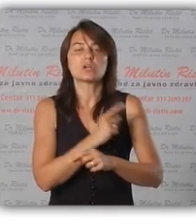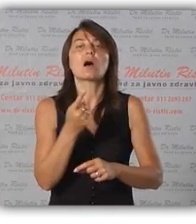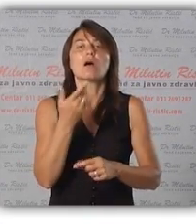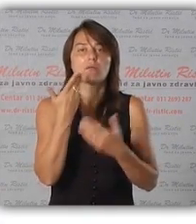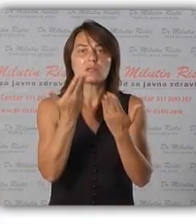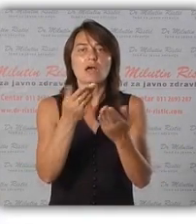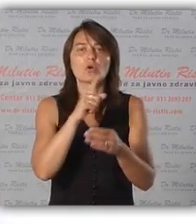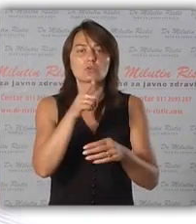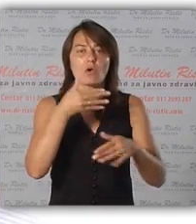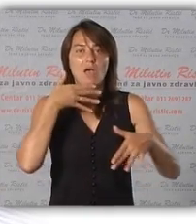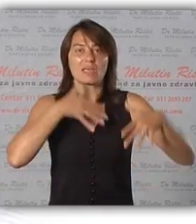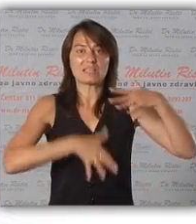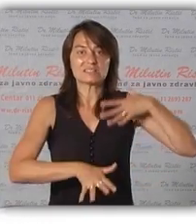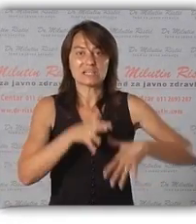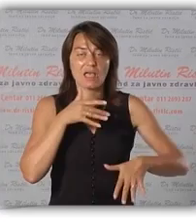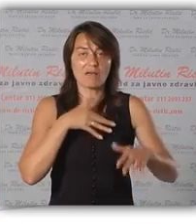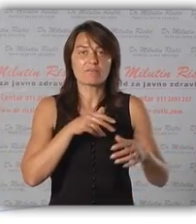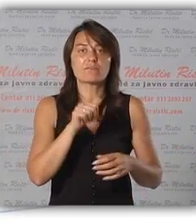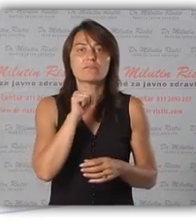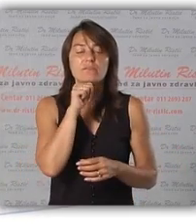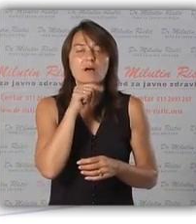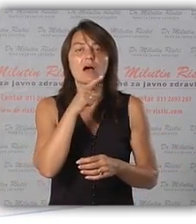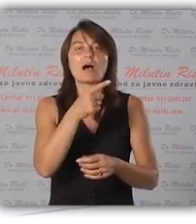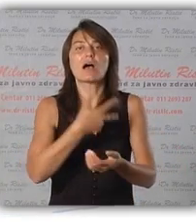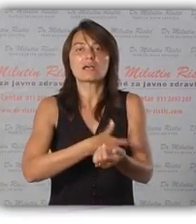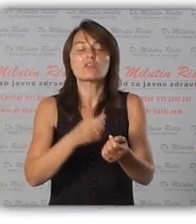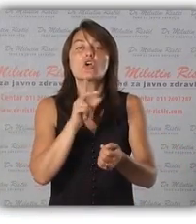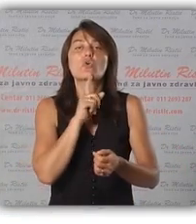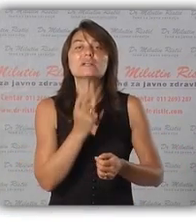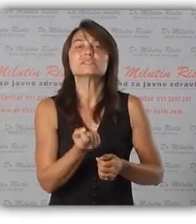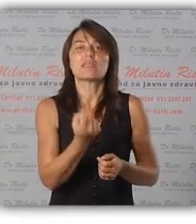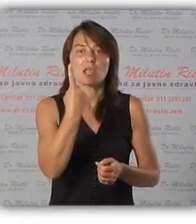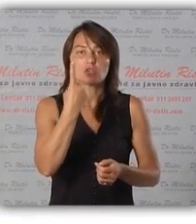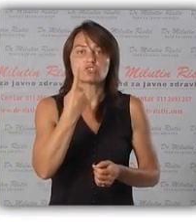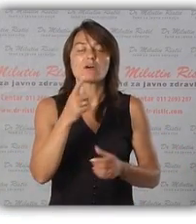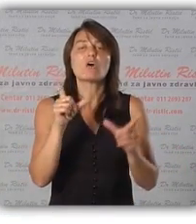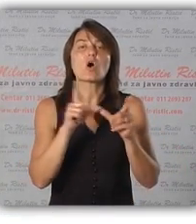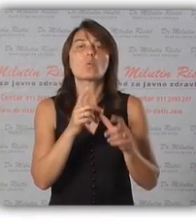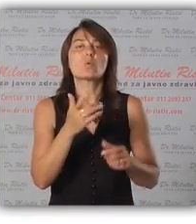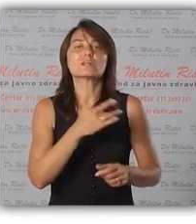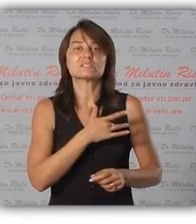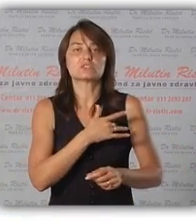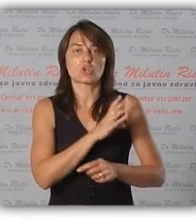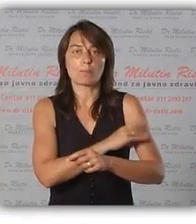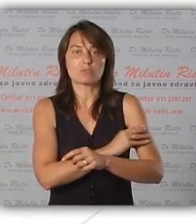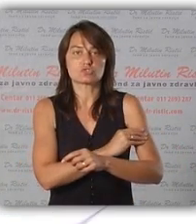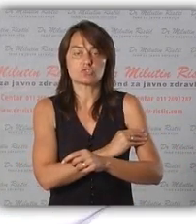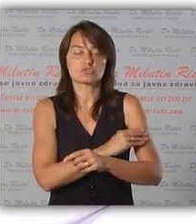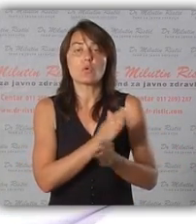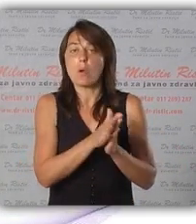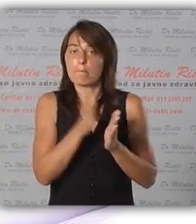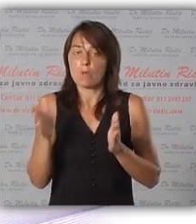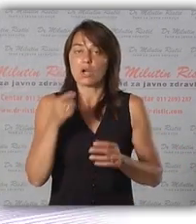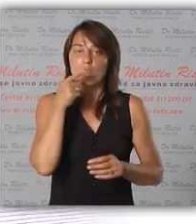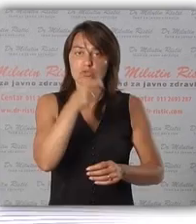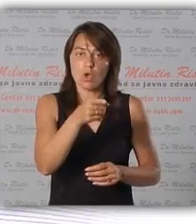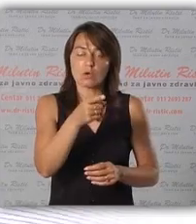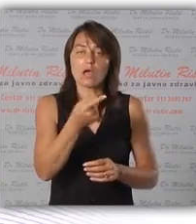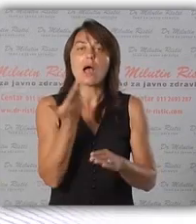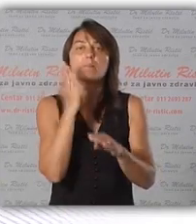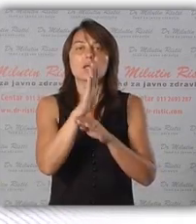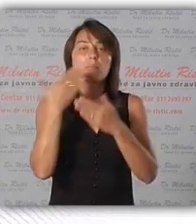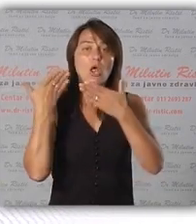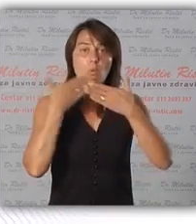mišića, tako da do izliva perikarda i eksudata koji se dešavaju u srčanom mišiću. Pored